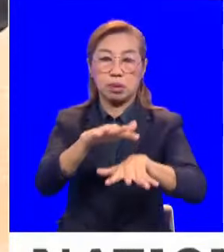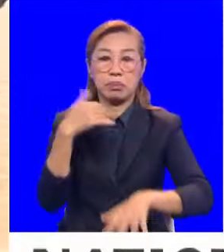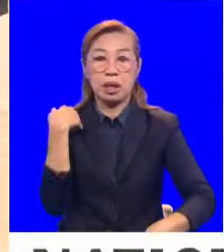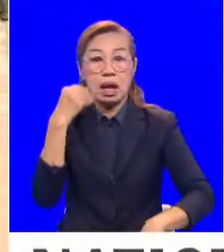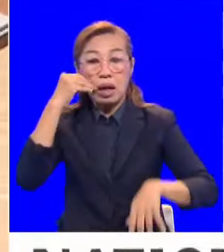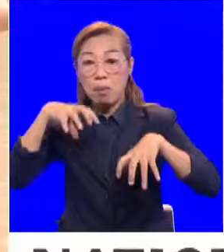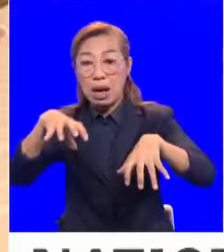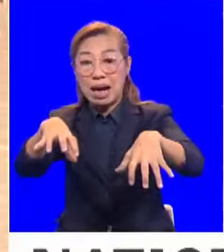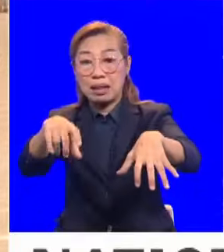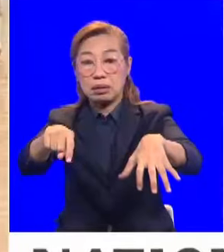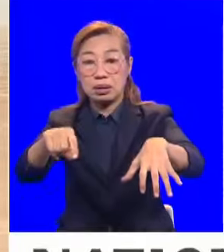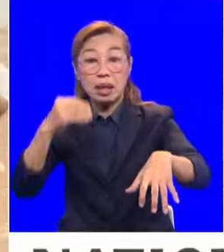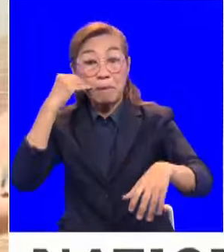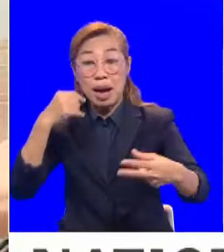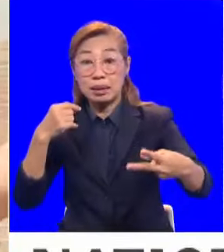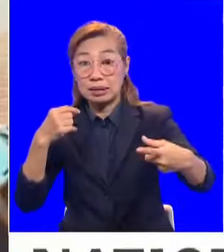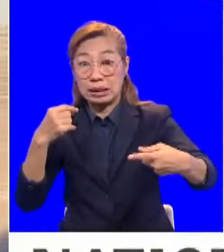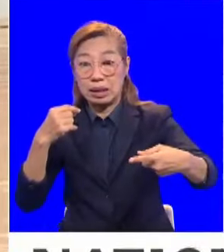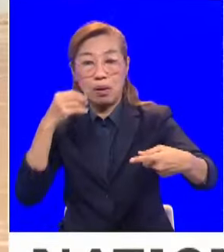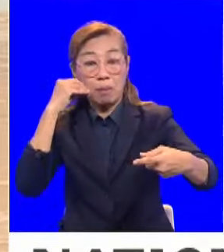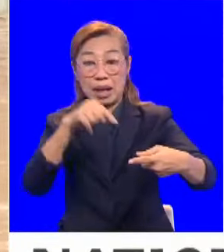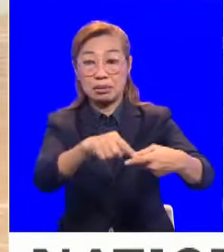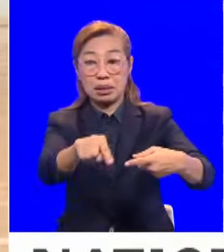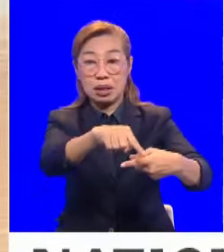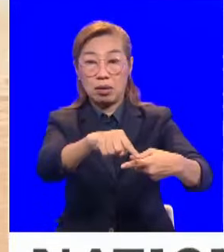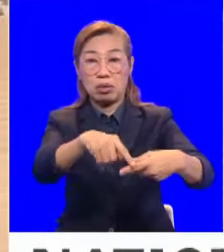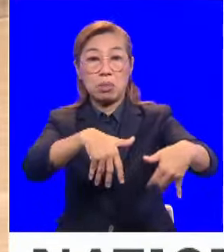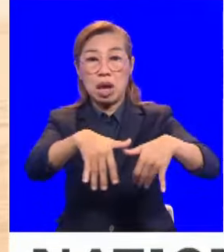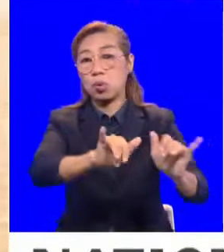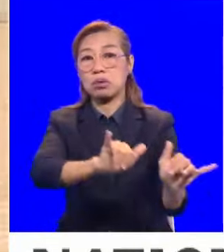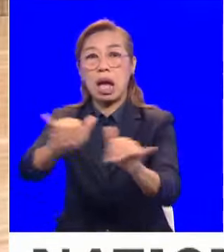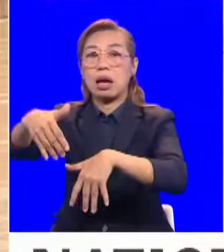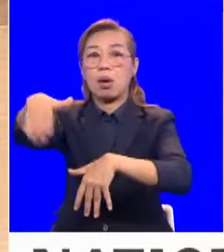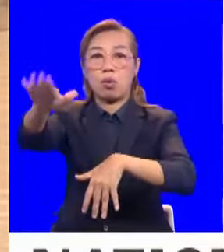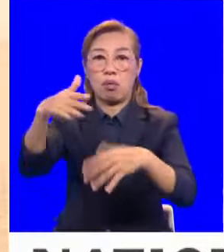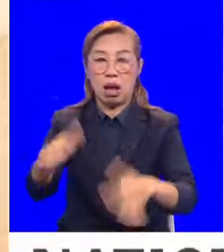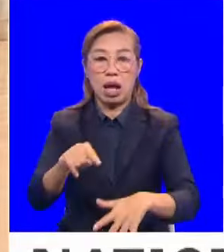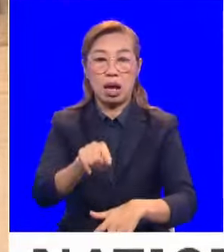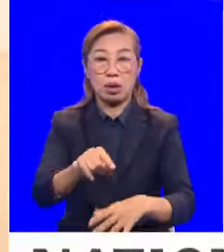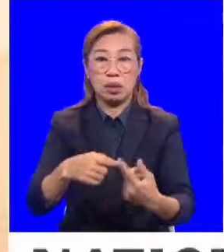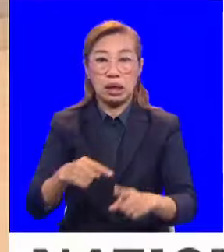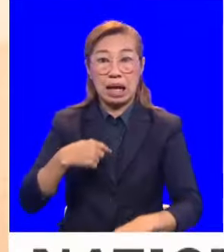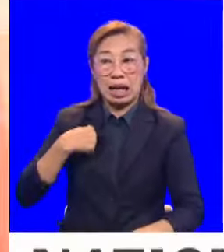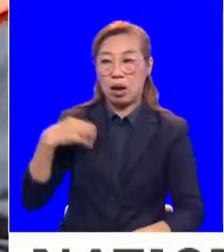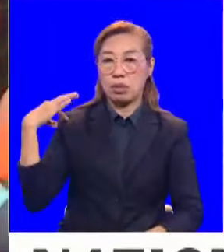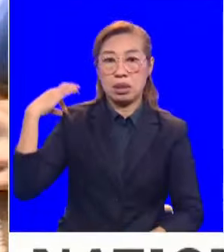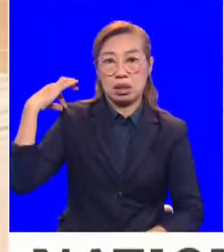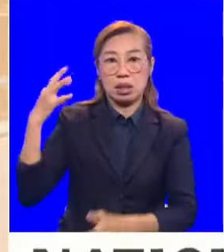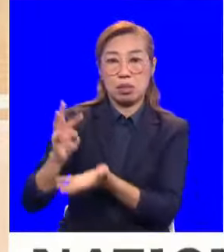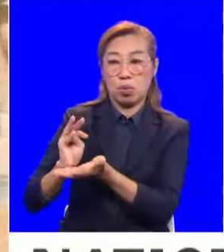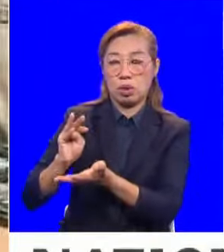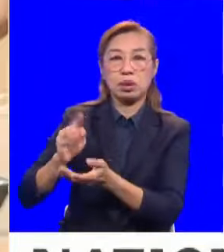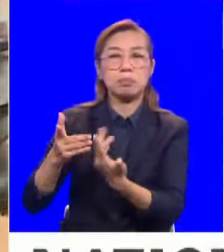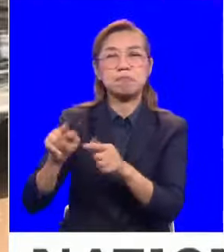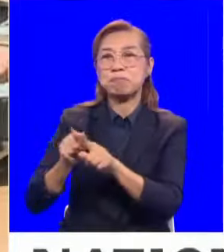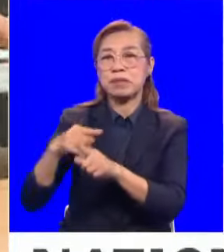ที่เป็นบ้านชั้นเดียวแบบนี้เนี่ยก็จะไม่ได้อาศัยอยู่บริเวณในบ้านแล้วนะคะจะออกไปอยู่ด้านนอกแล้วแล้วก็เราก็มากับพี่ๆจิตอาสานะคะที่เป็นชาวบ้านที่เขาเอ